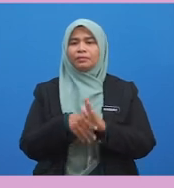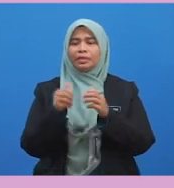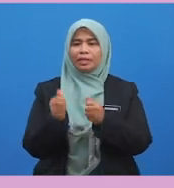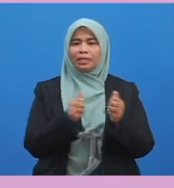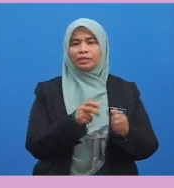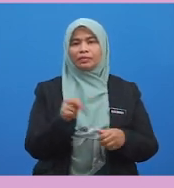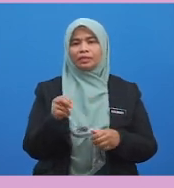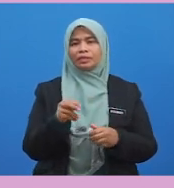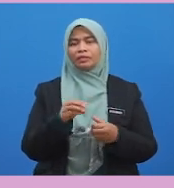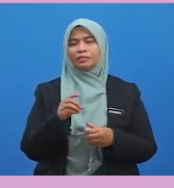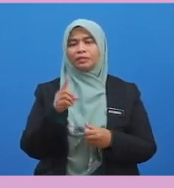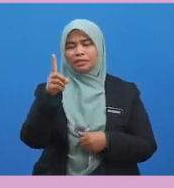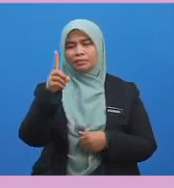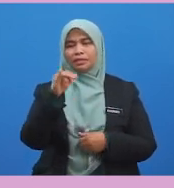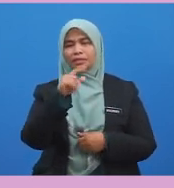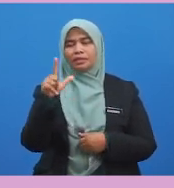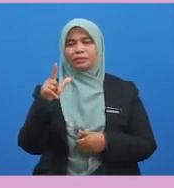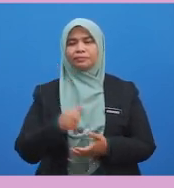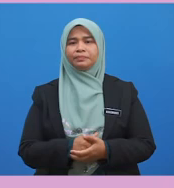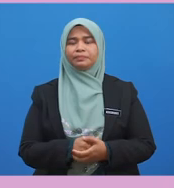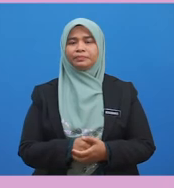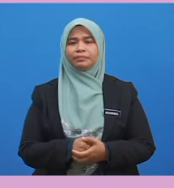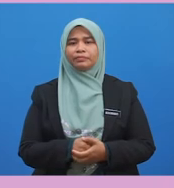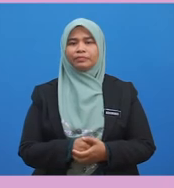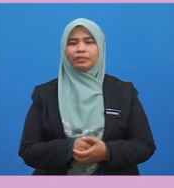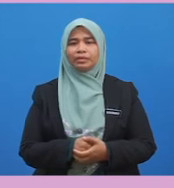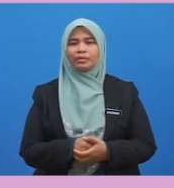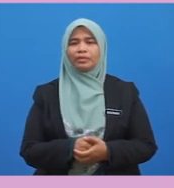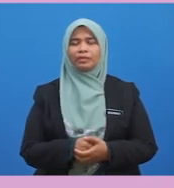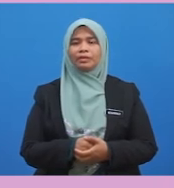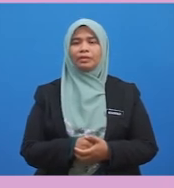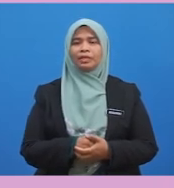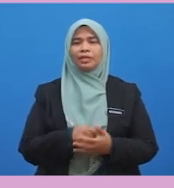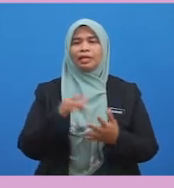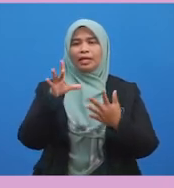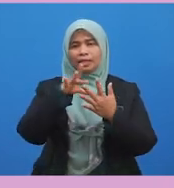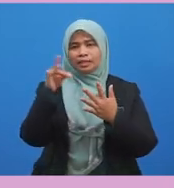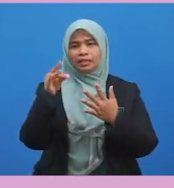Peraturan utama kaedah sesi kritik ini ialah yang pertama,